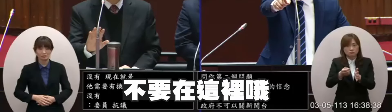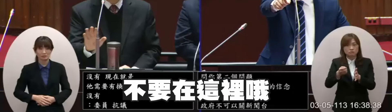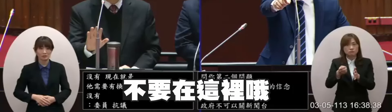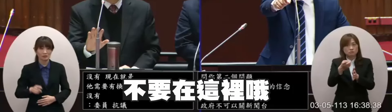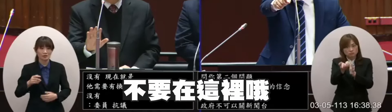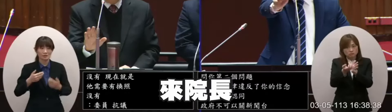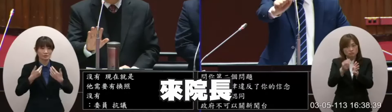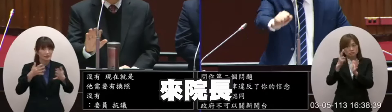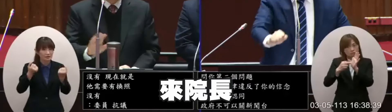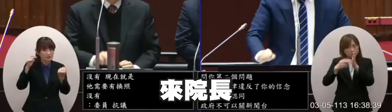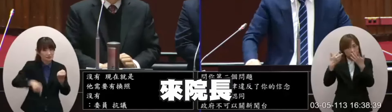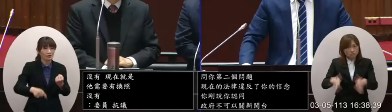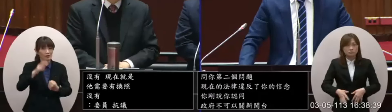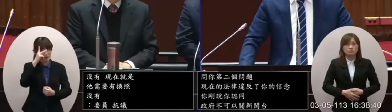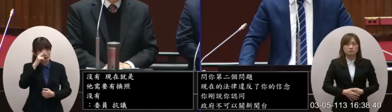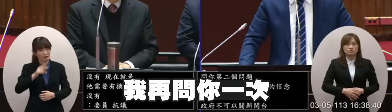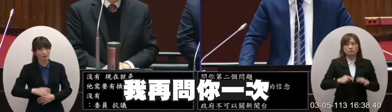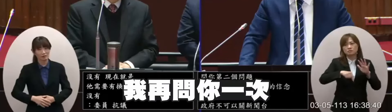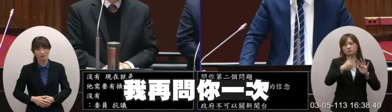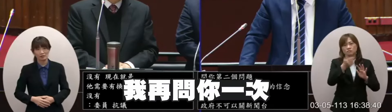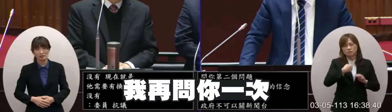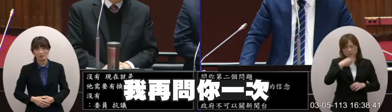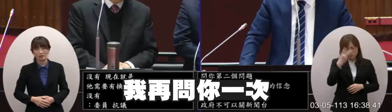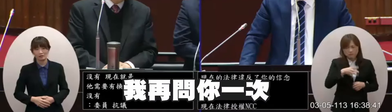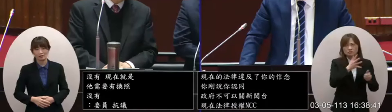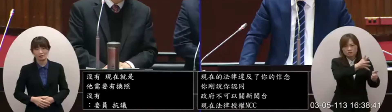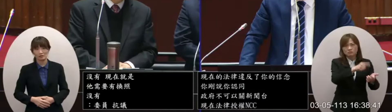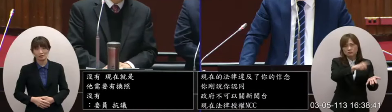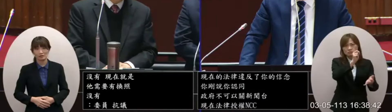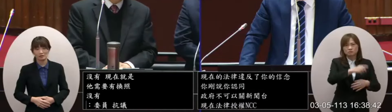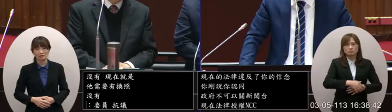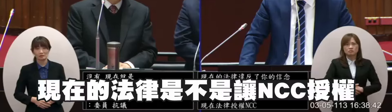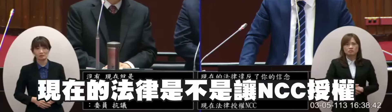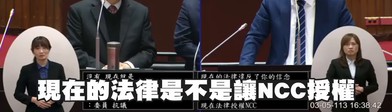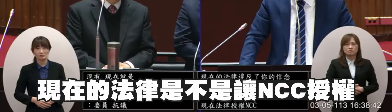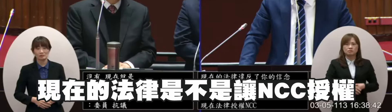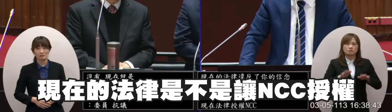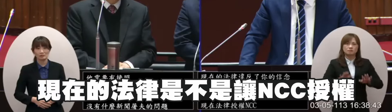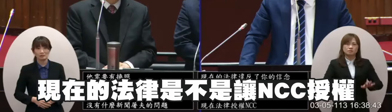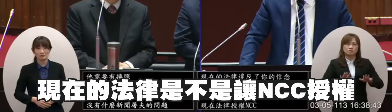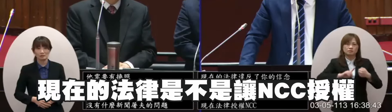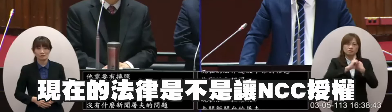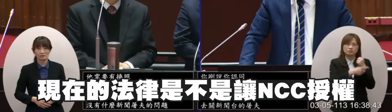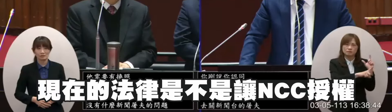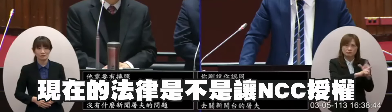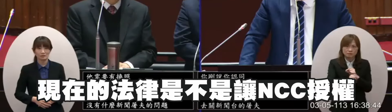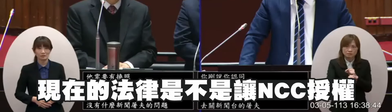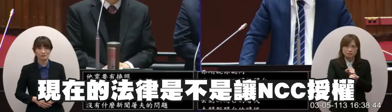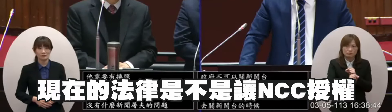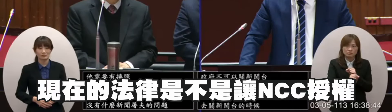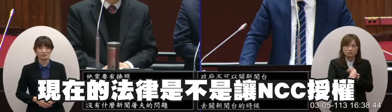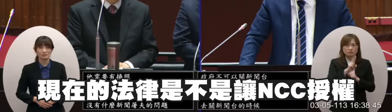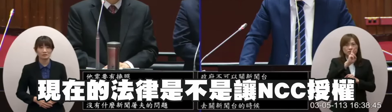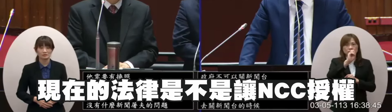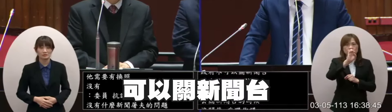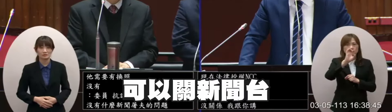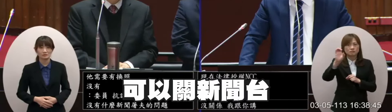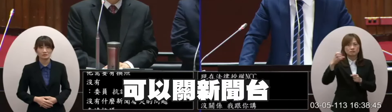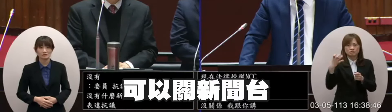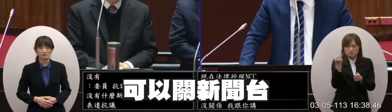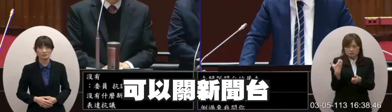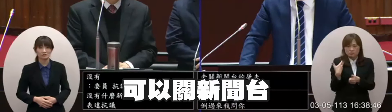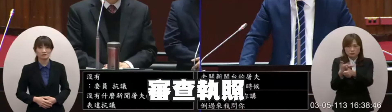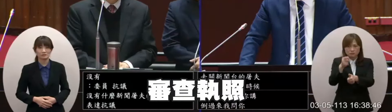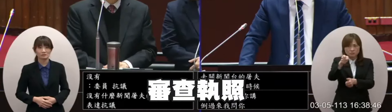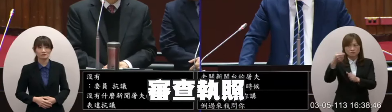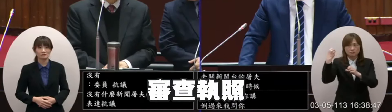不要在这里哦。 来，院长，我再问你一次，现在的法律是不是让 NCC 授权可以关